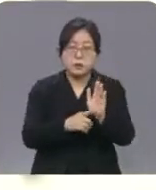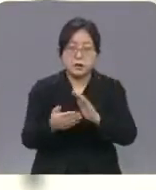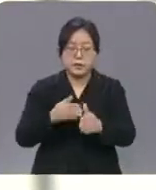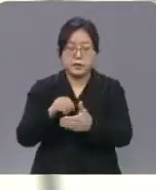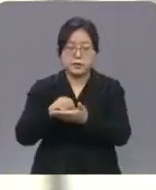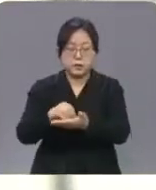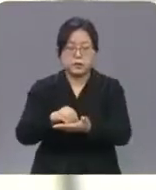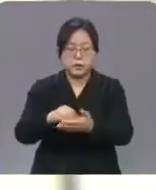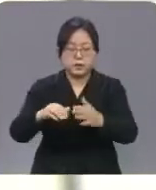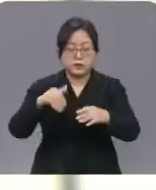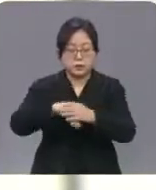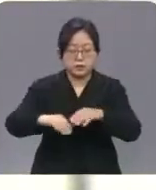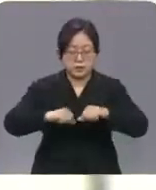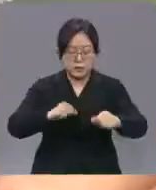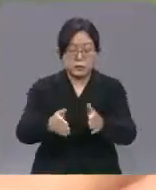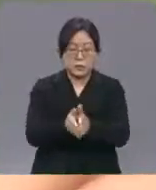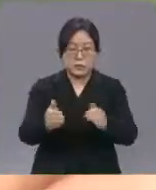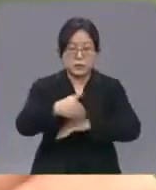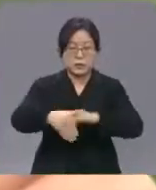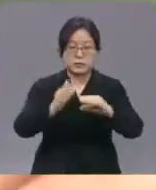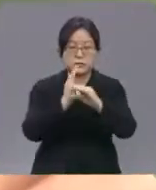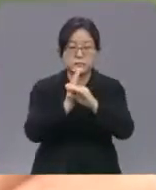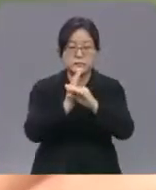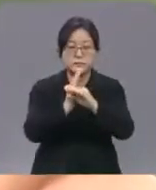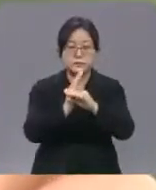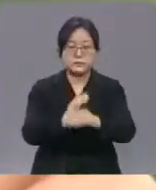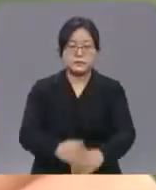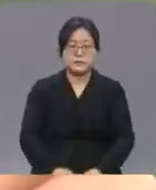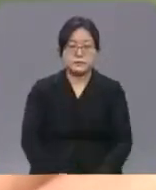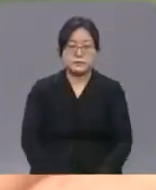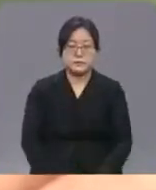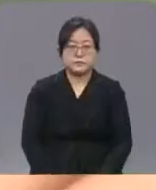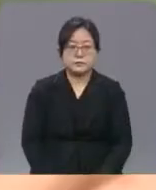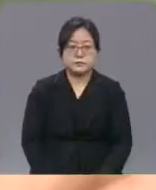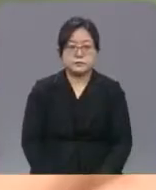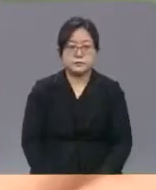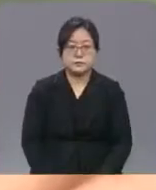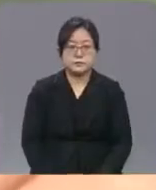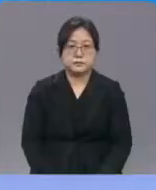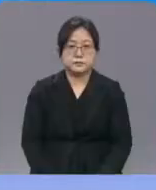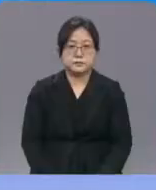이어 선거전이 본격화될 전망입니다. KBS 뉴스 최진입니다.